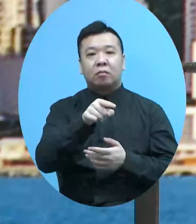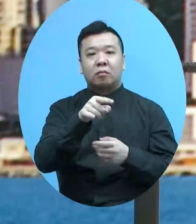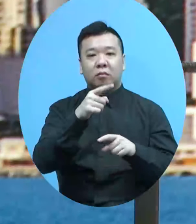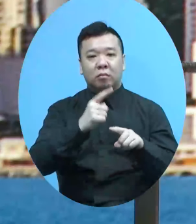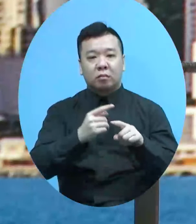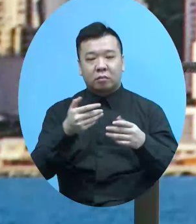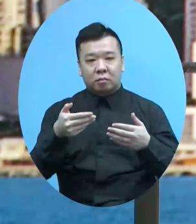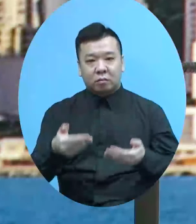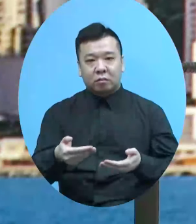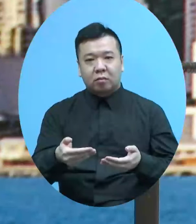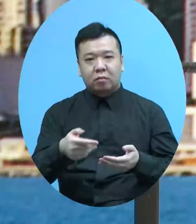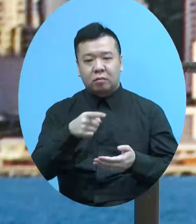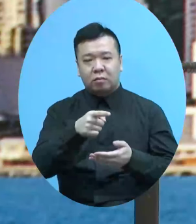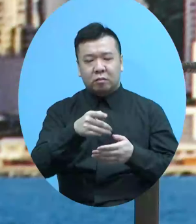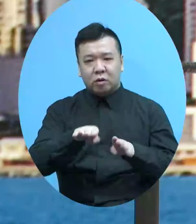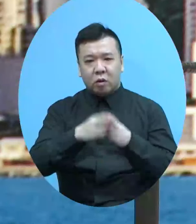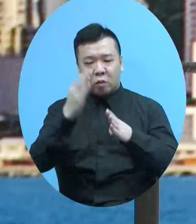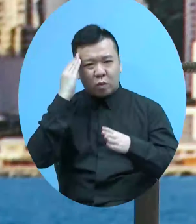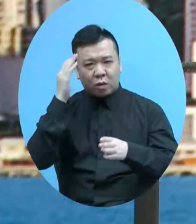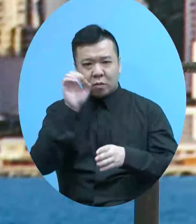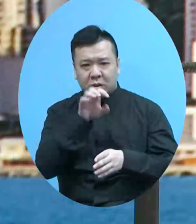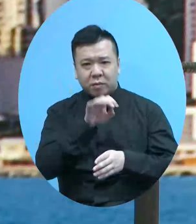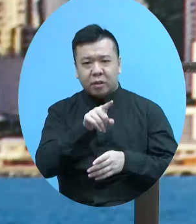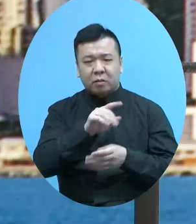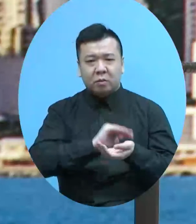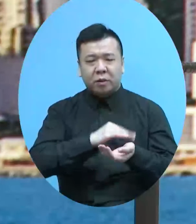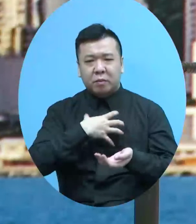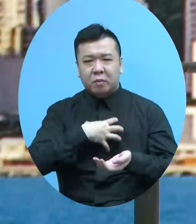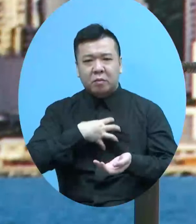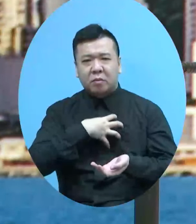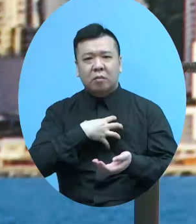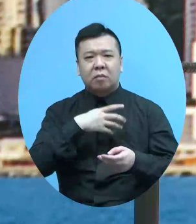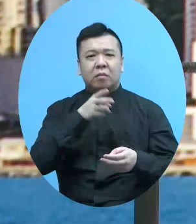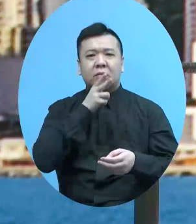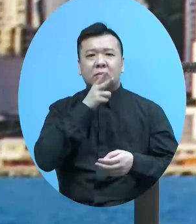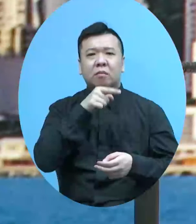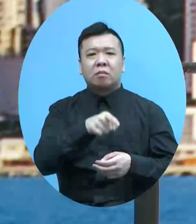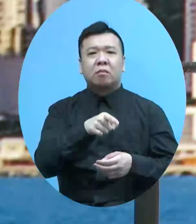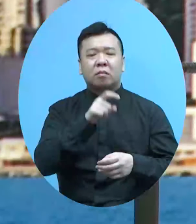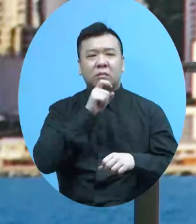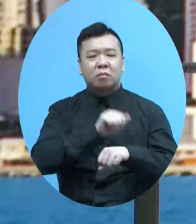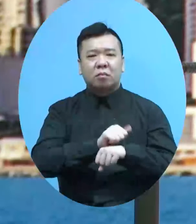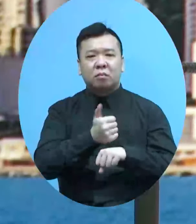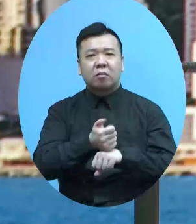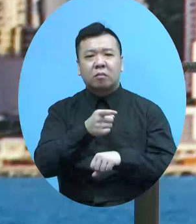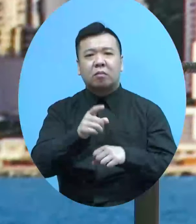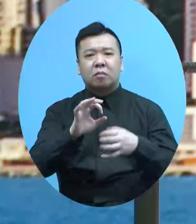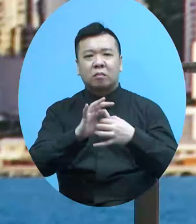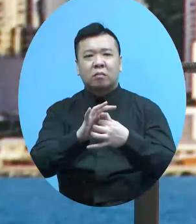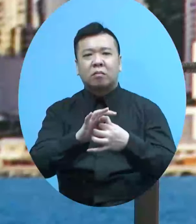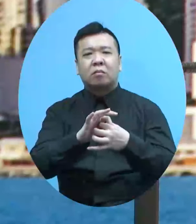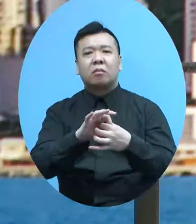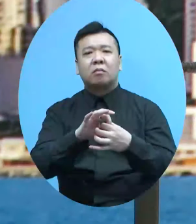初步的問回來的病徵呢都似乎有機會是相關的個案那